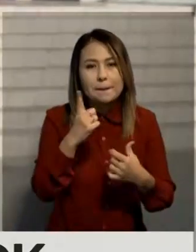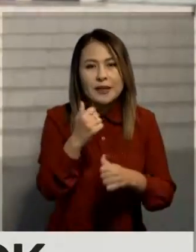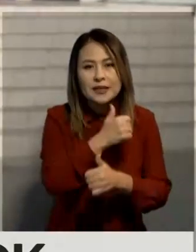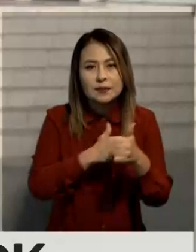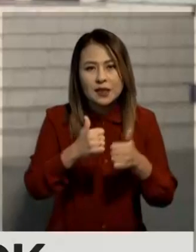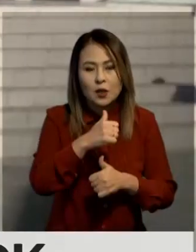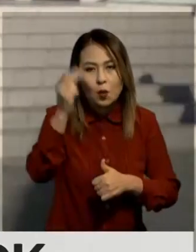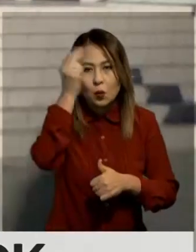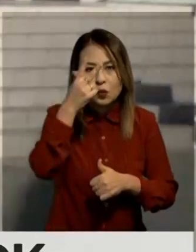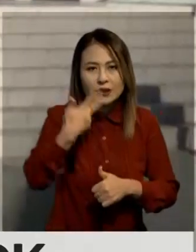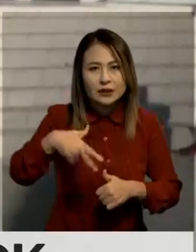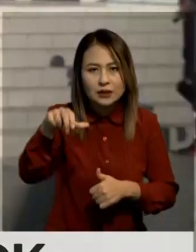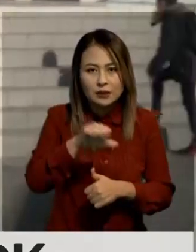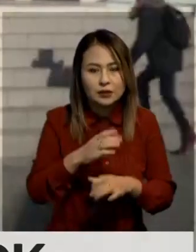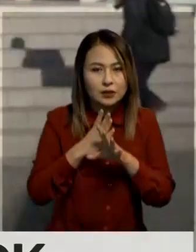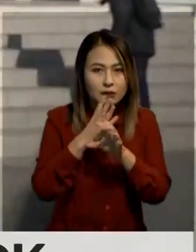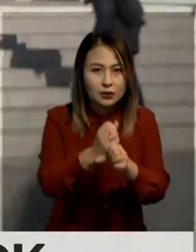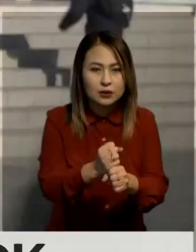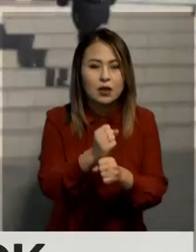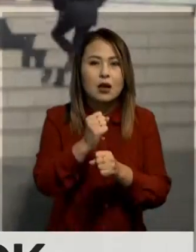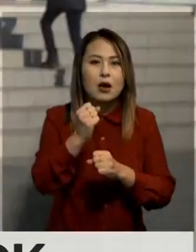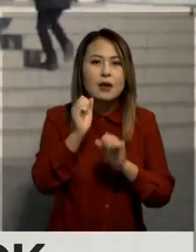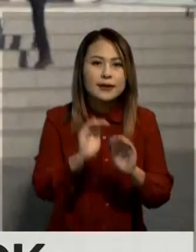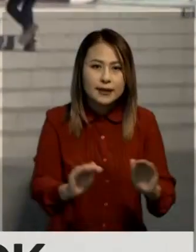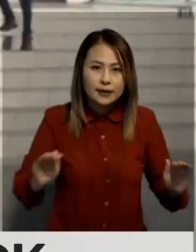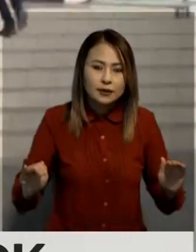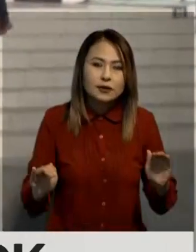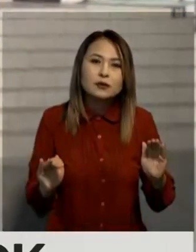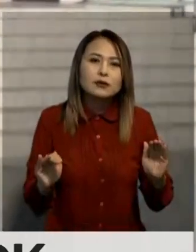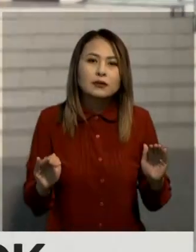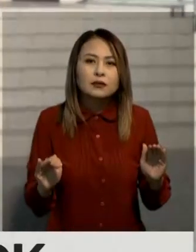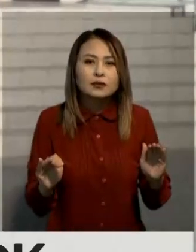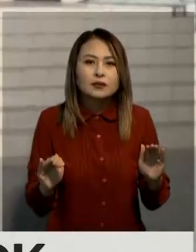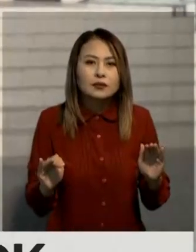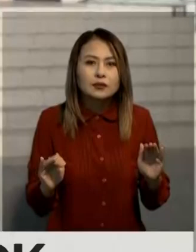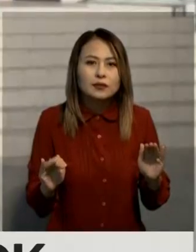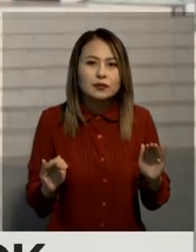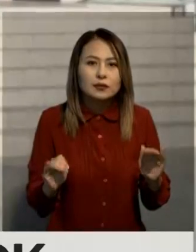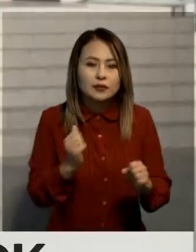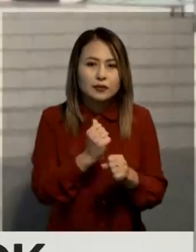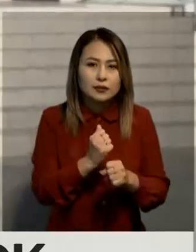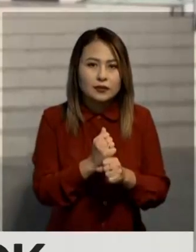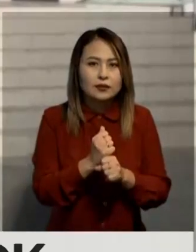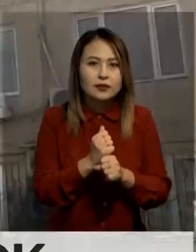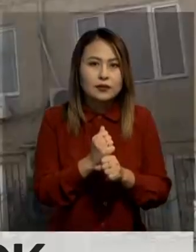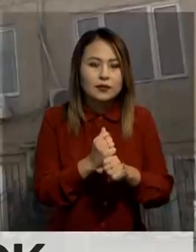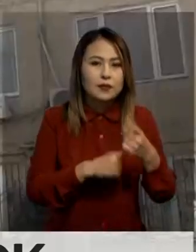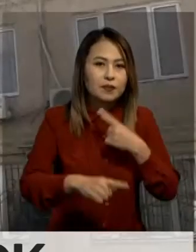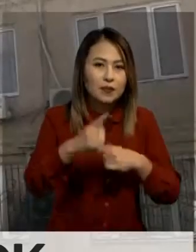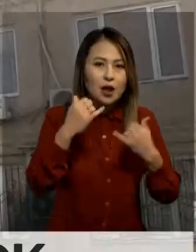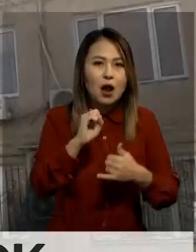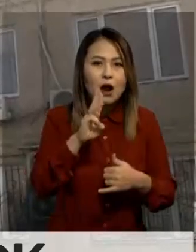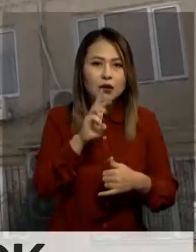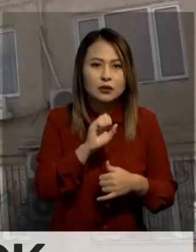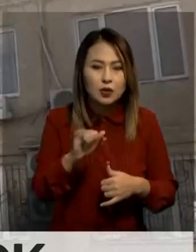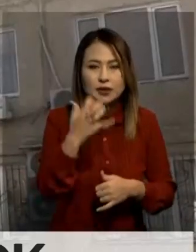бойынша сабақ 30 минутқа қысқартылды, ал балабақшалардағы несі тұрақты қалыпты деңгейде жүріп жатыр. Ақтауда ыстық